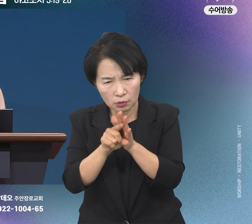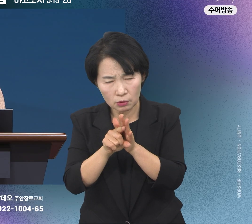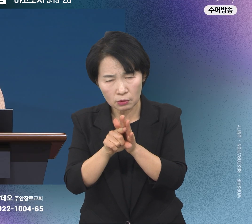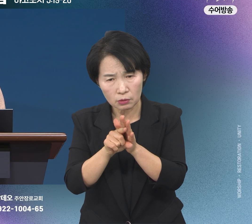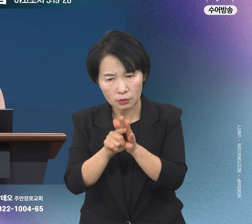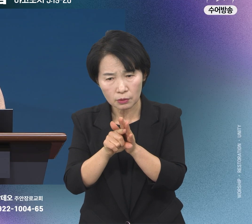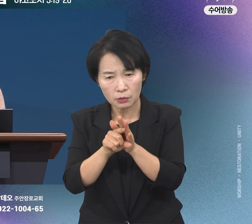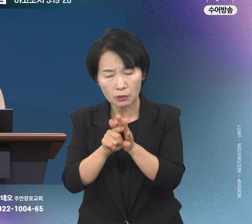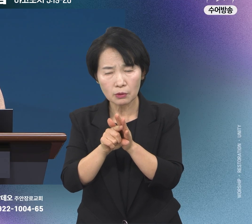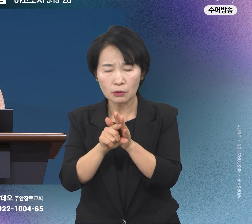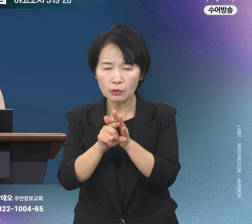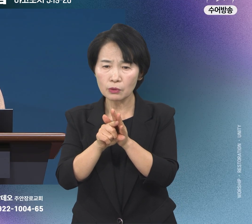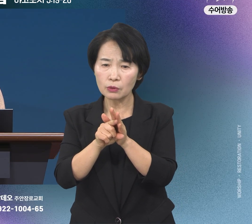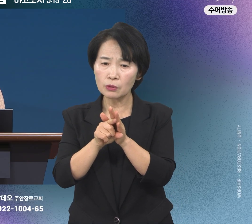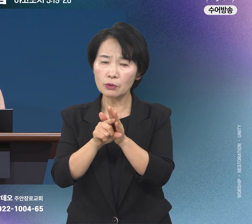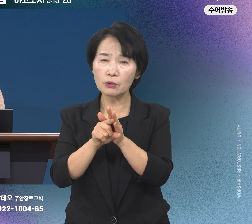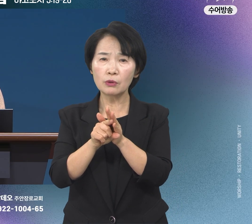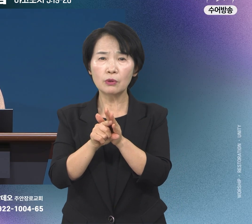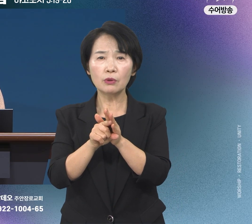그래서